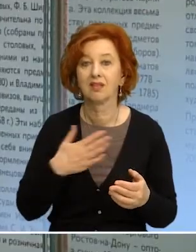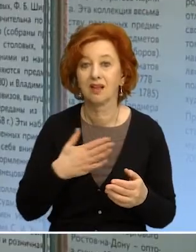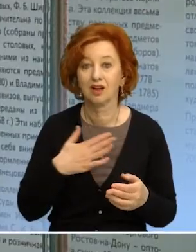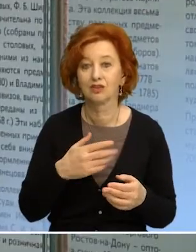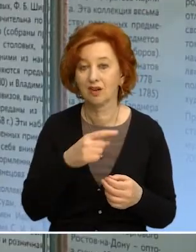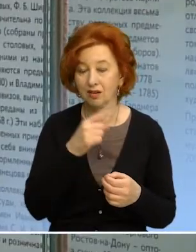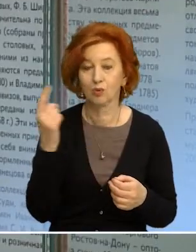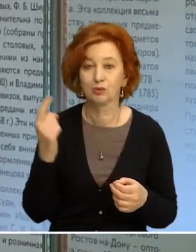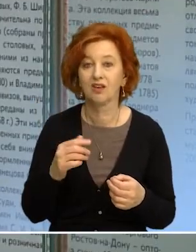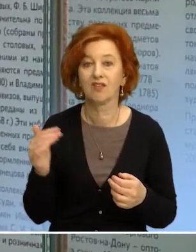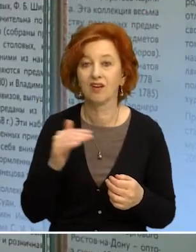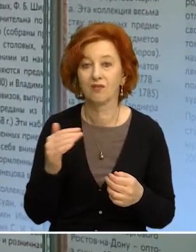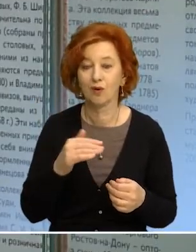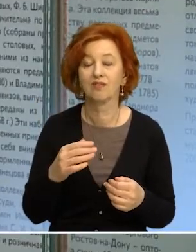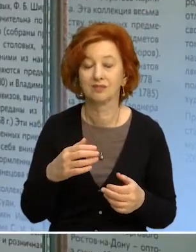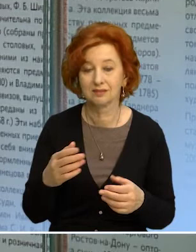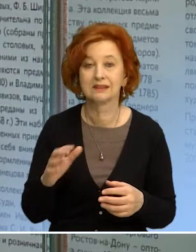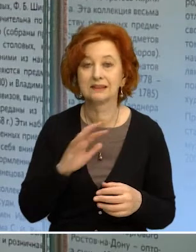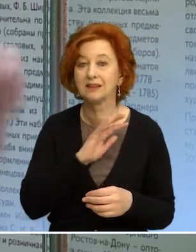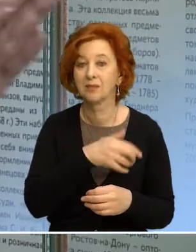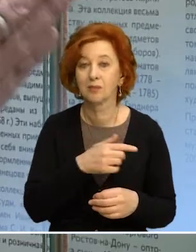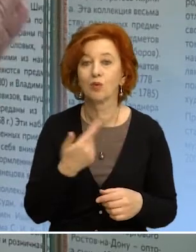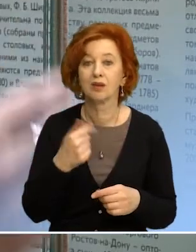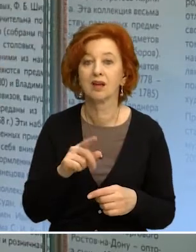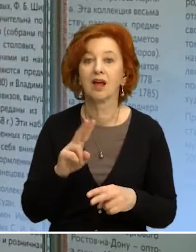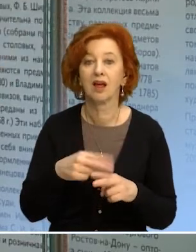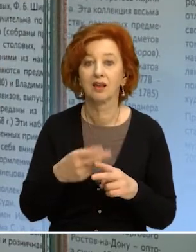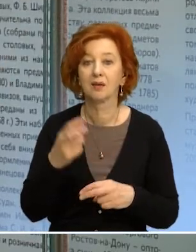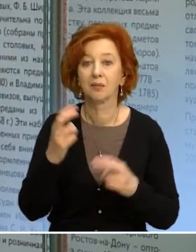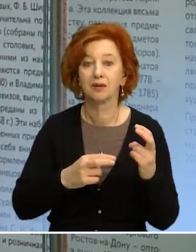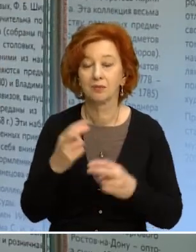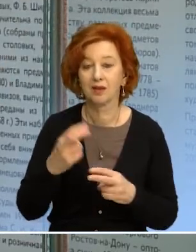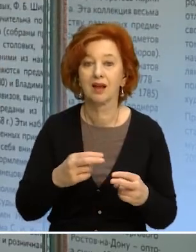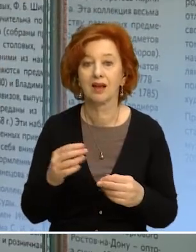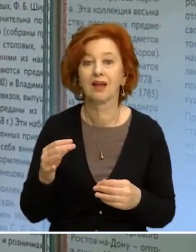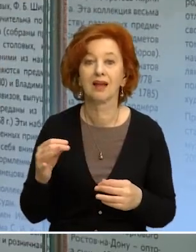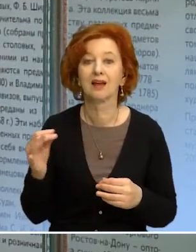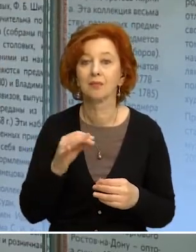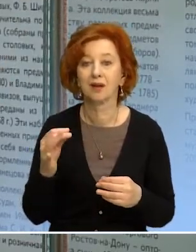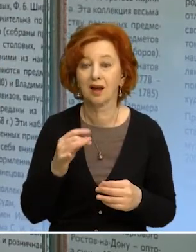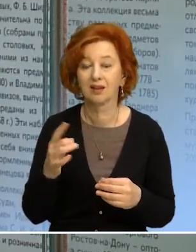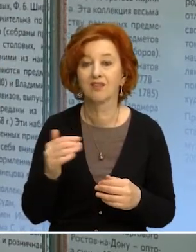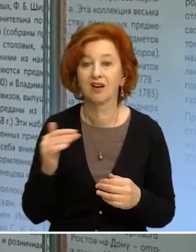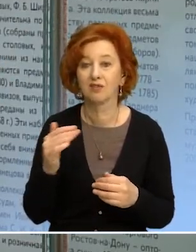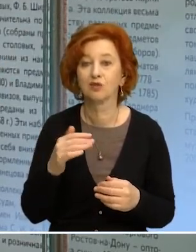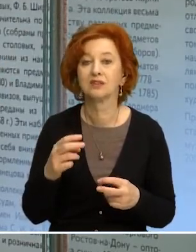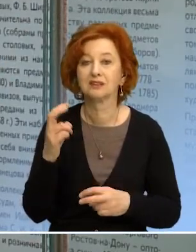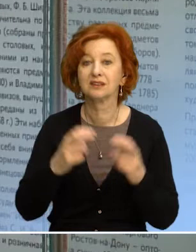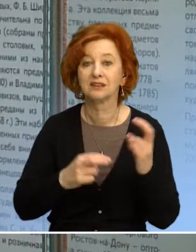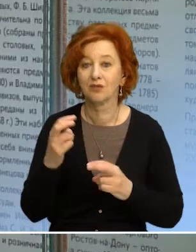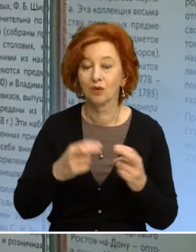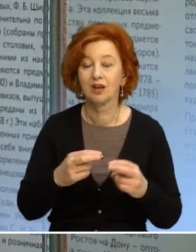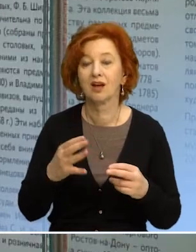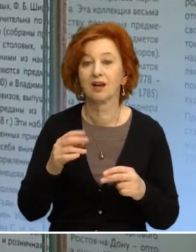отечественного фарфора в Санкт-Петербурге, где и действовало это предприятие «Императорский фарфоровый завод». Продукция